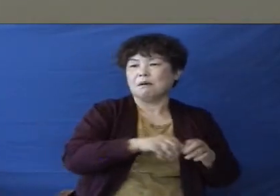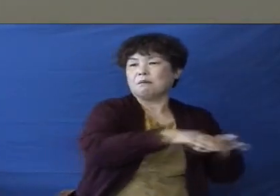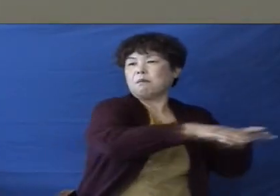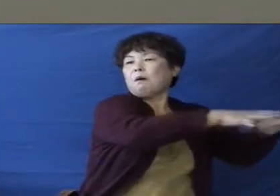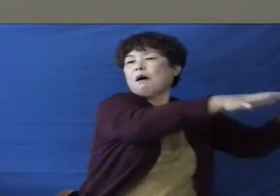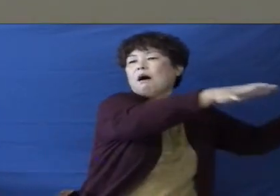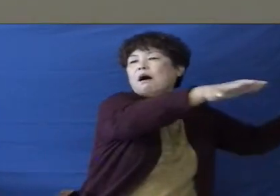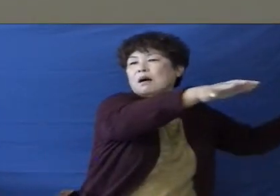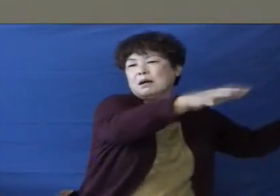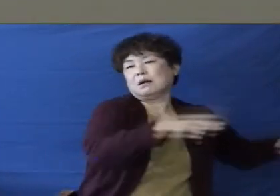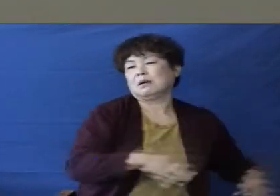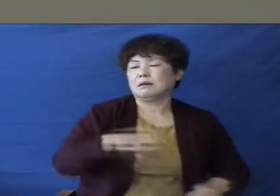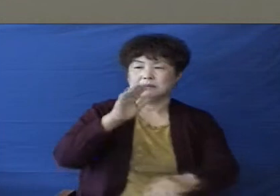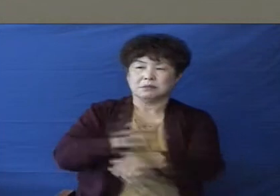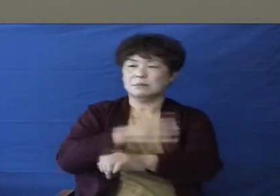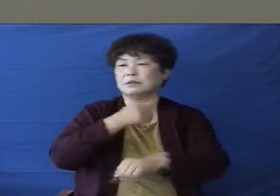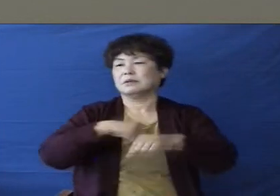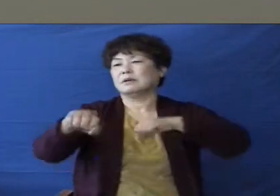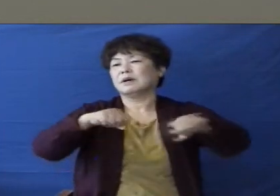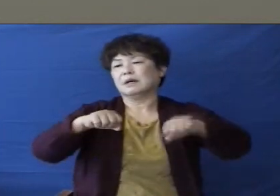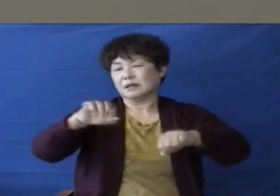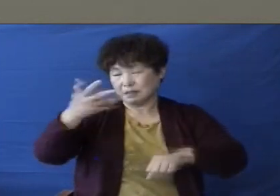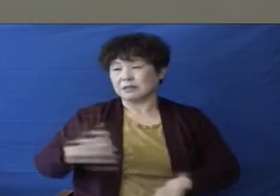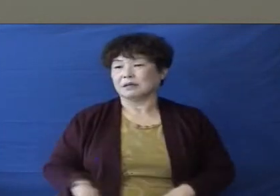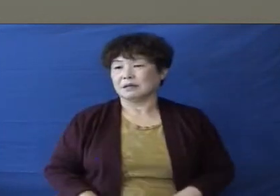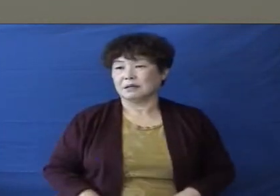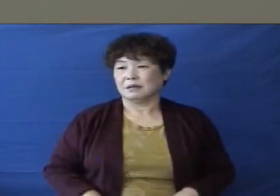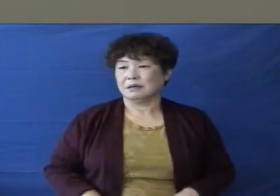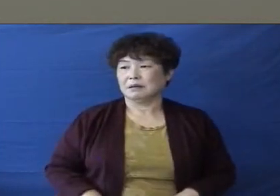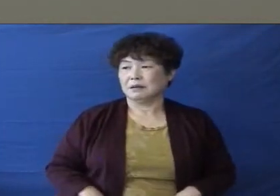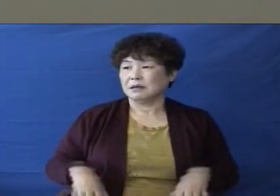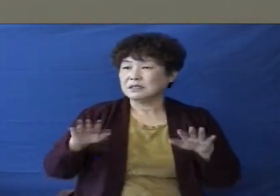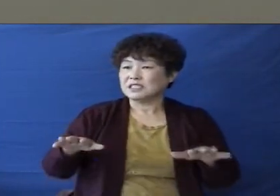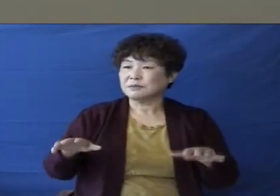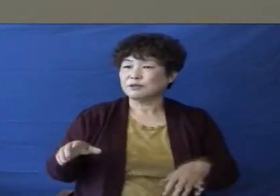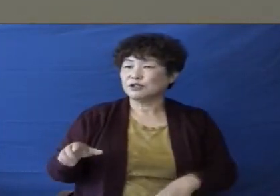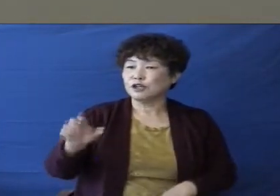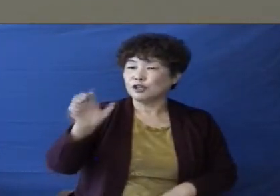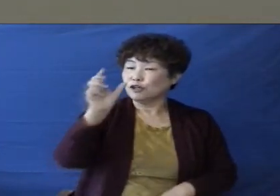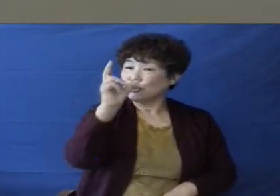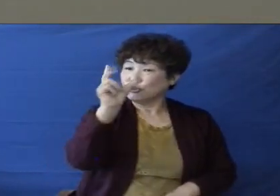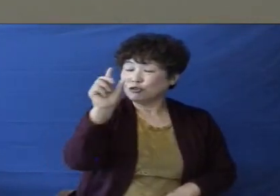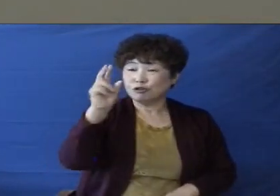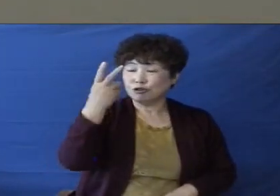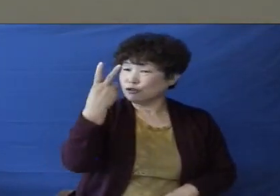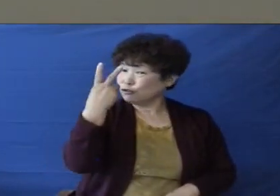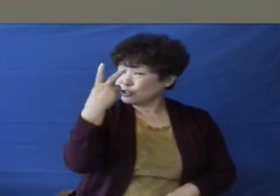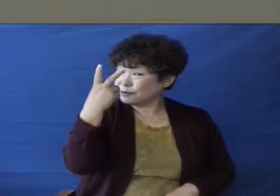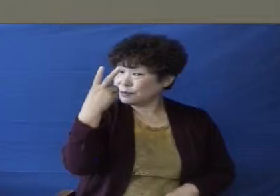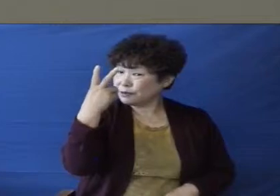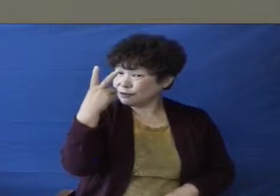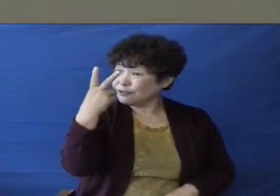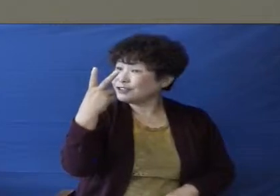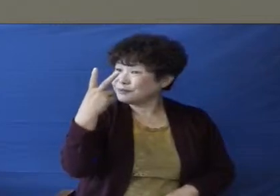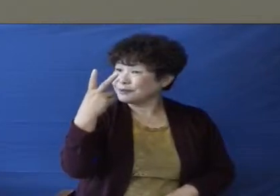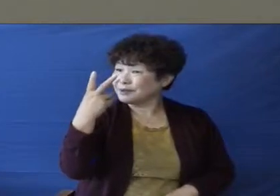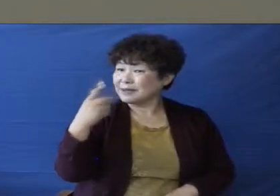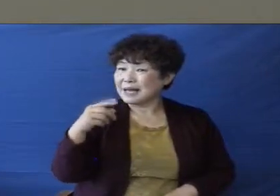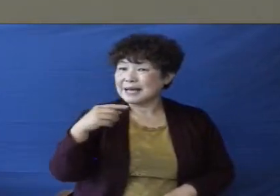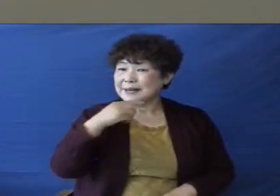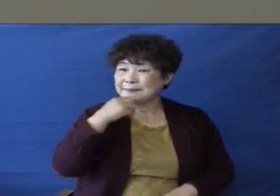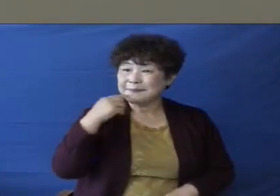봅니다 결국 하는 하고 싶은 얘기가 뭐예요 그 사람 당신들이 이렇게 존경하는 목사 같이 그렇게